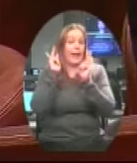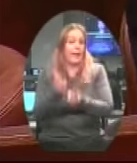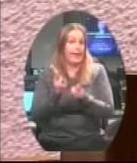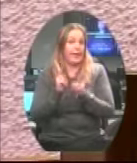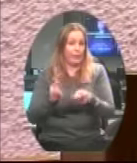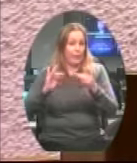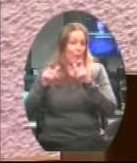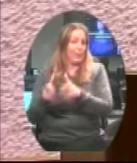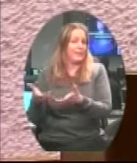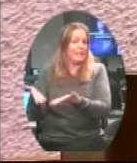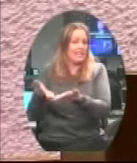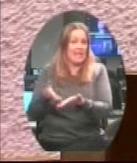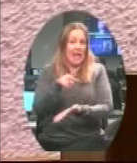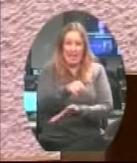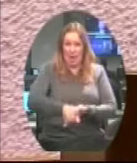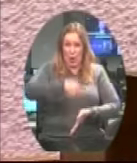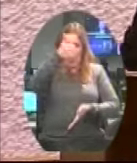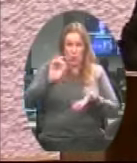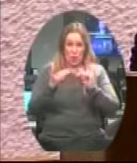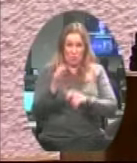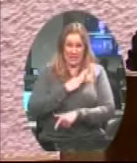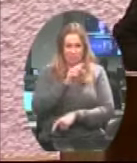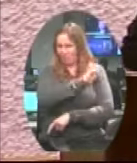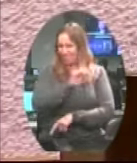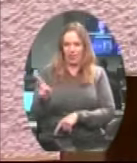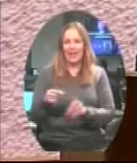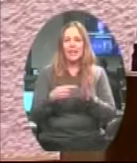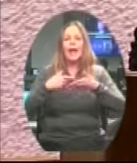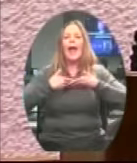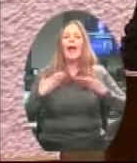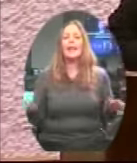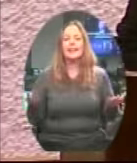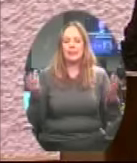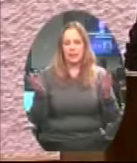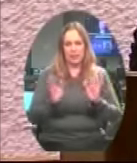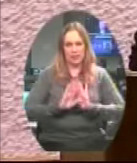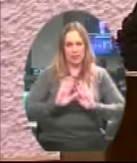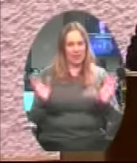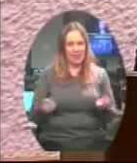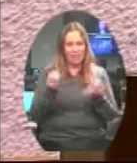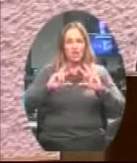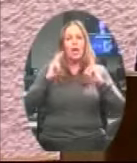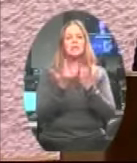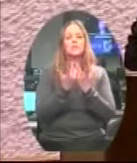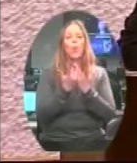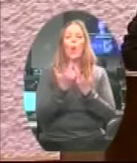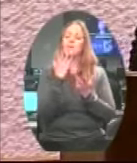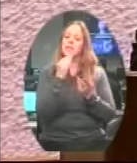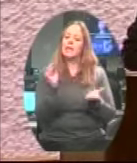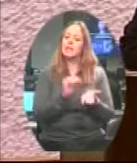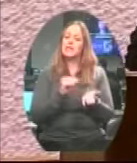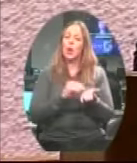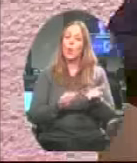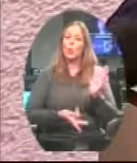אופוזיציה, אתה לא ראש האופוזיציה שלי, כי אין דבר שהציבור בישראל זקוק לו יותר בימים